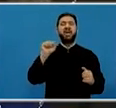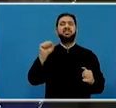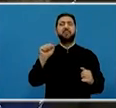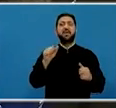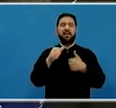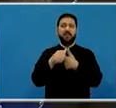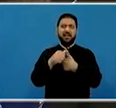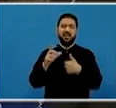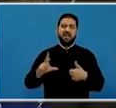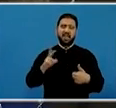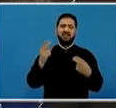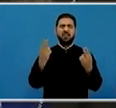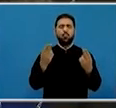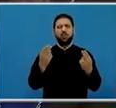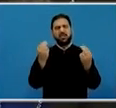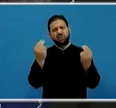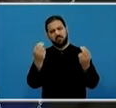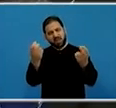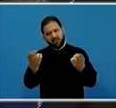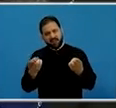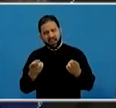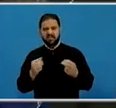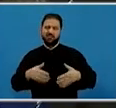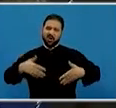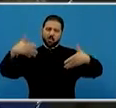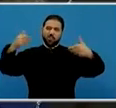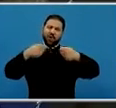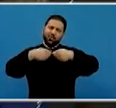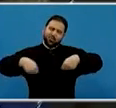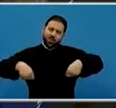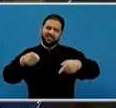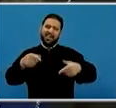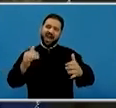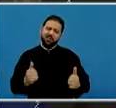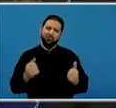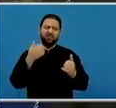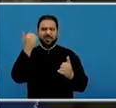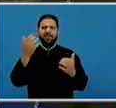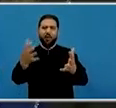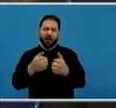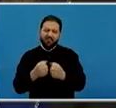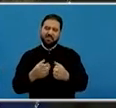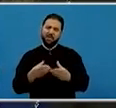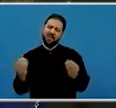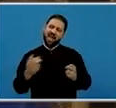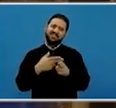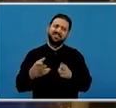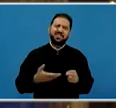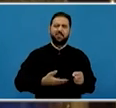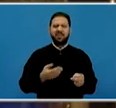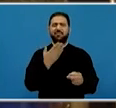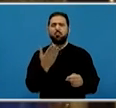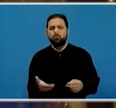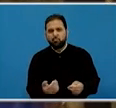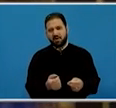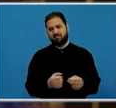este foarte necesară, foarte binevenită și bineînțeles că ne bucurăm cu toții de ea atunci când o avem. Preasfințite Părinte, vă mulțumim foarte mult